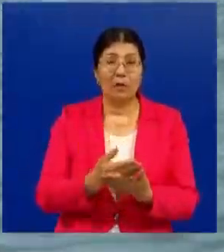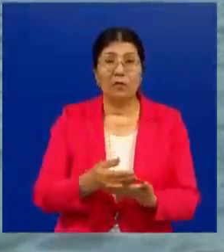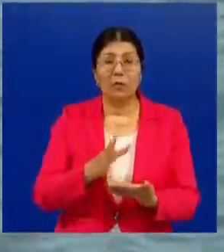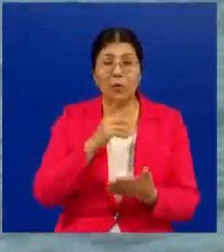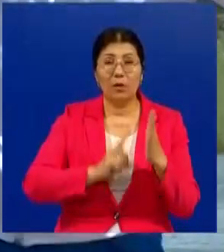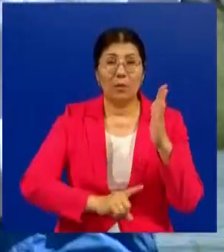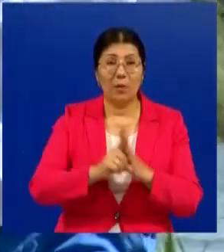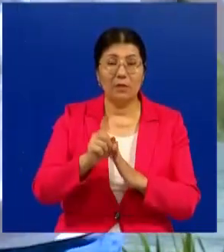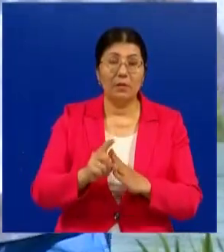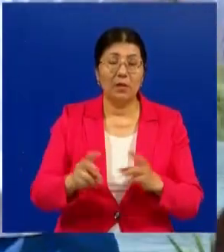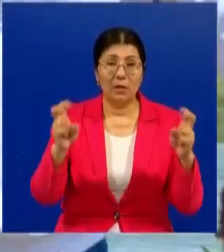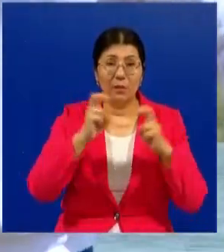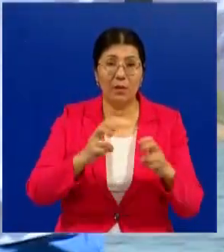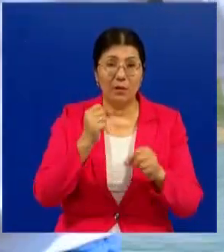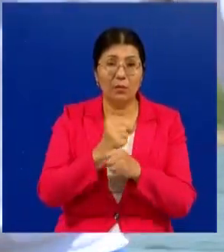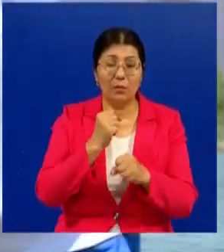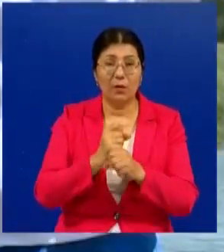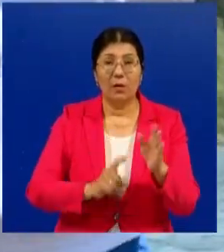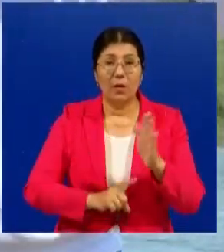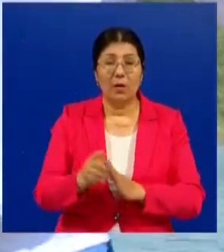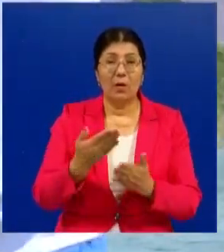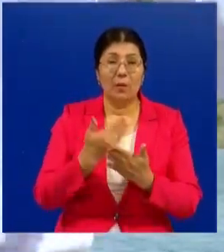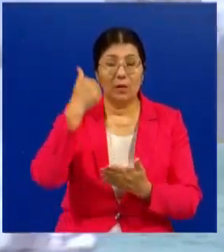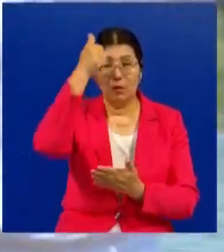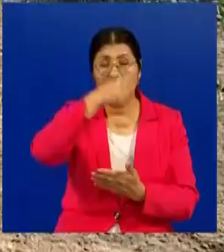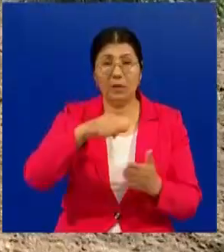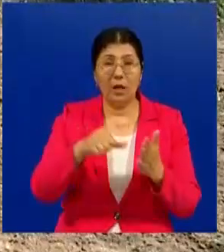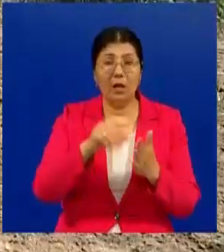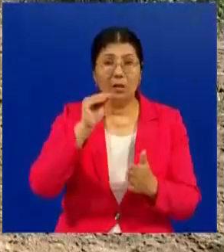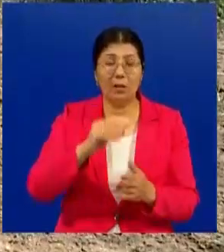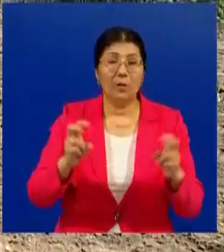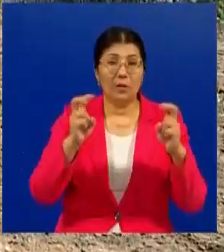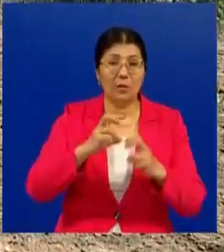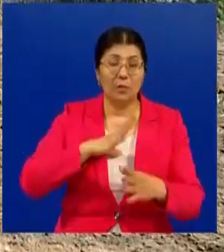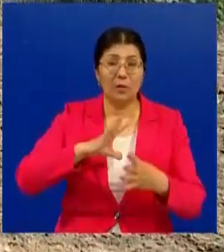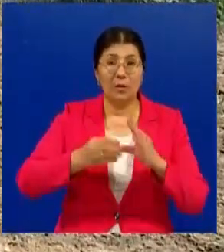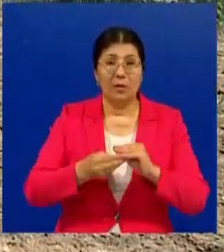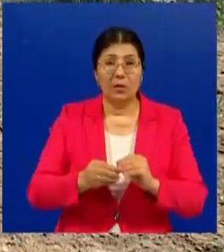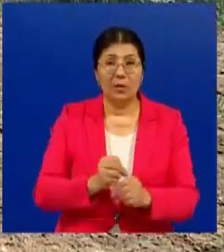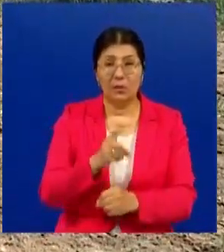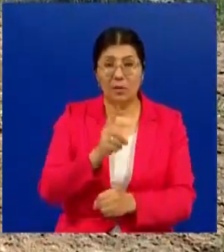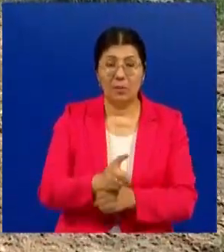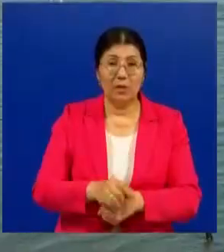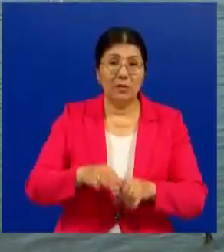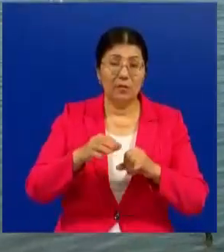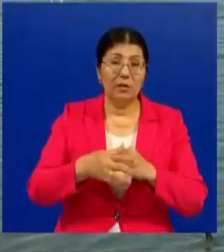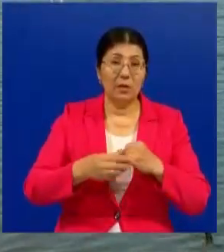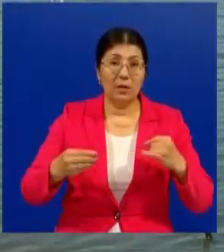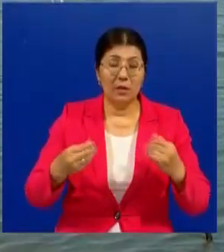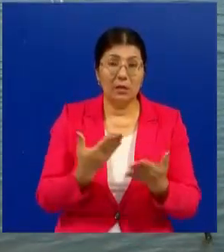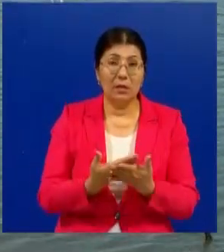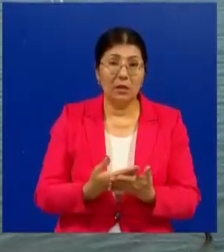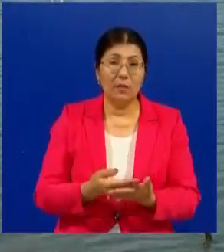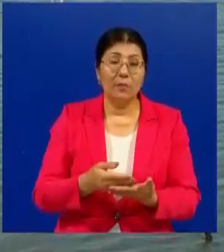да рейдтік жұмыстар жүргізілді. Мәселен, былтыр 6000-нан астам рейд ұйымдастырылды. Нәтижесінде тыйым салынған жерде және мас күйде